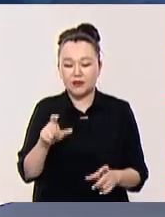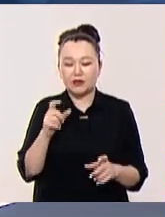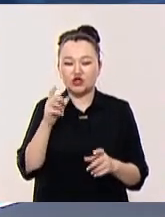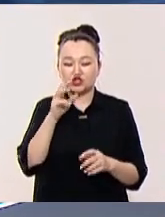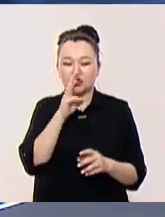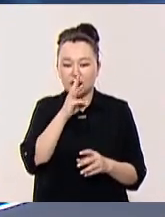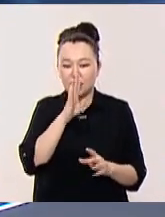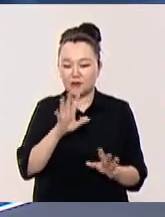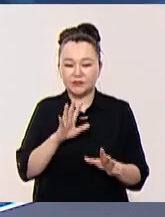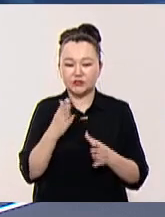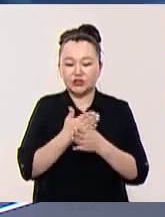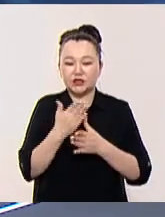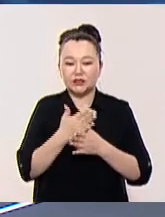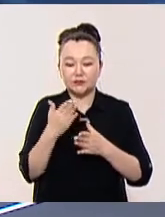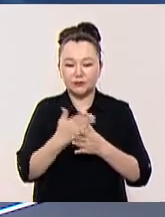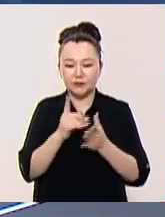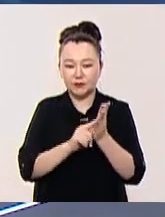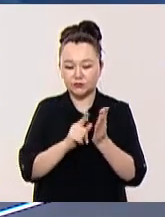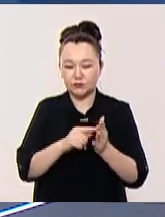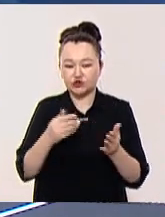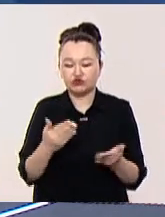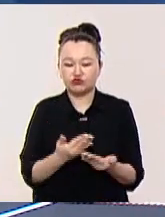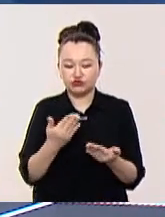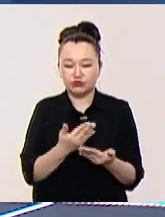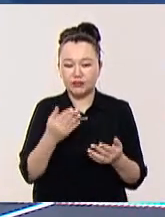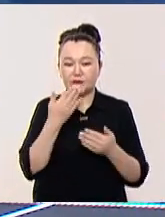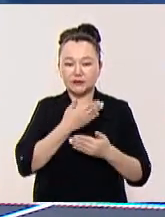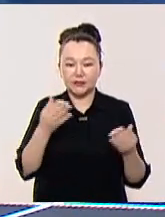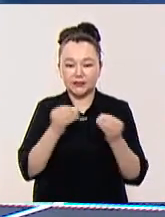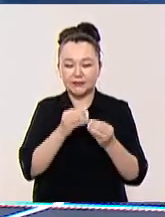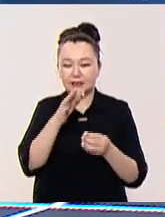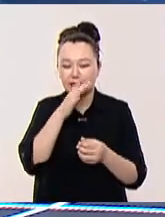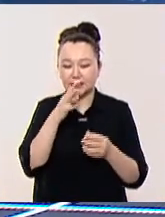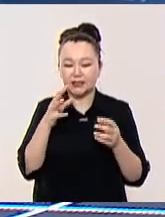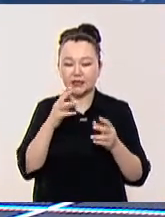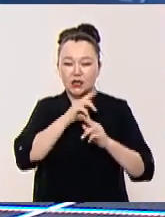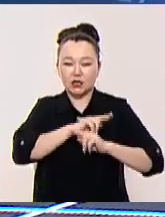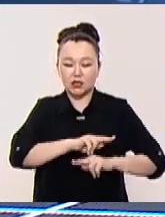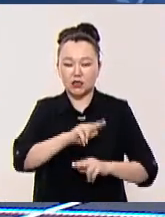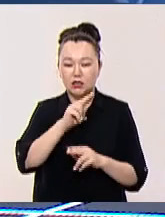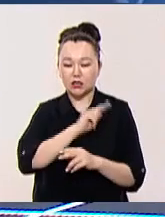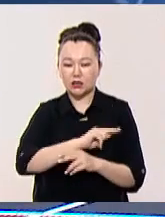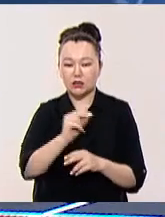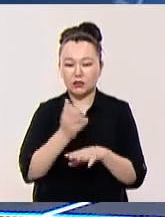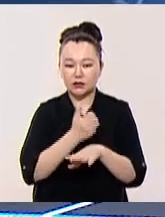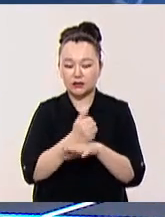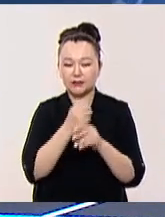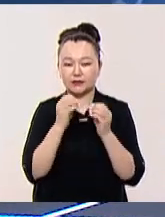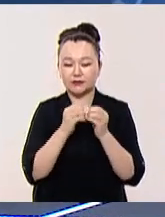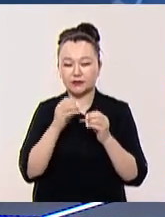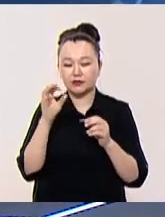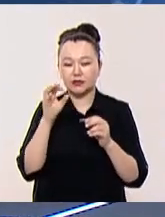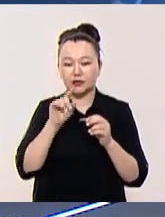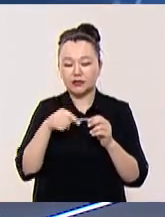емес, жәрдемақымен күн көріп отыр дейді. Соңғы 10 жылда қазақстандықтардың еңбек етіп табатын табысы